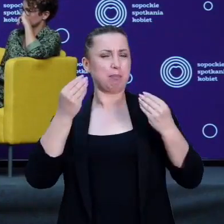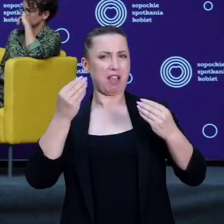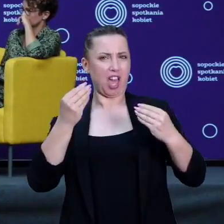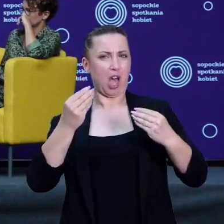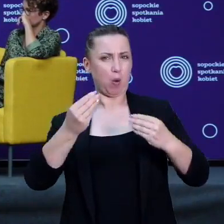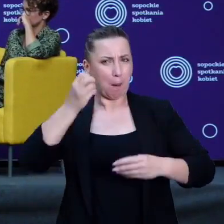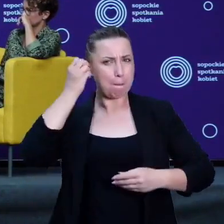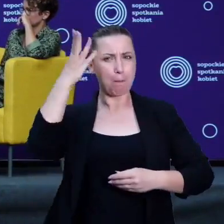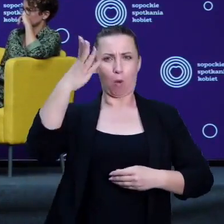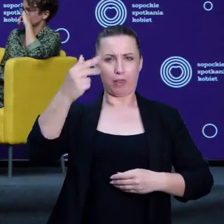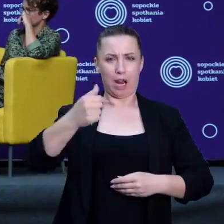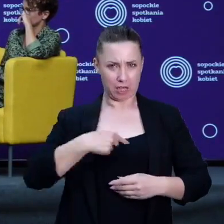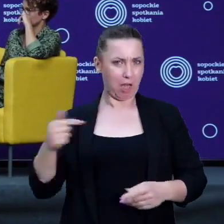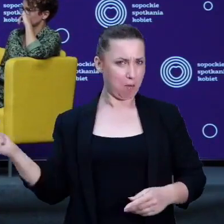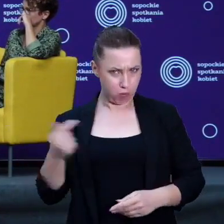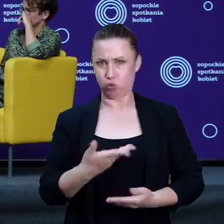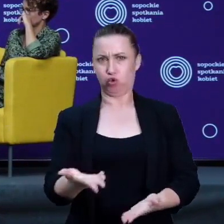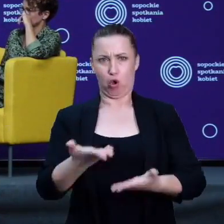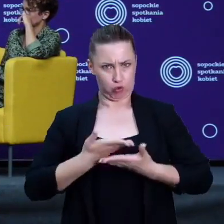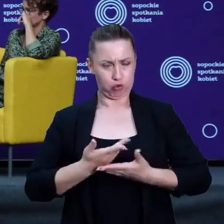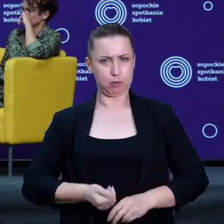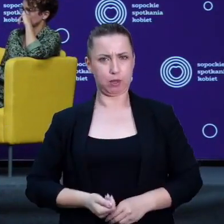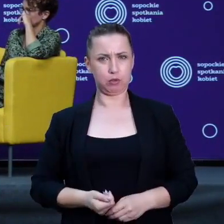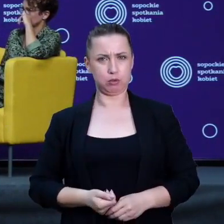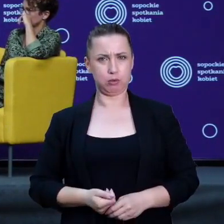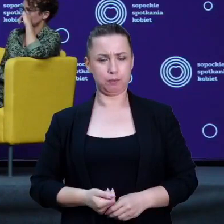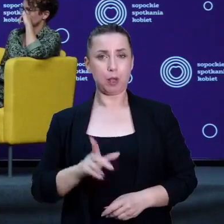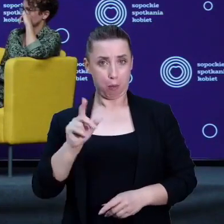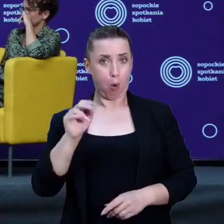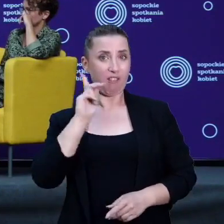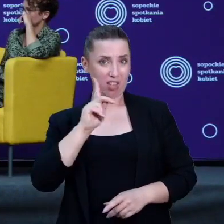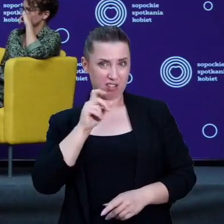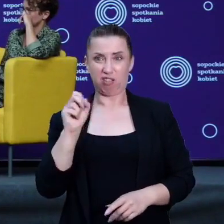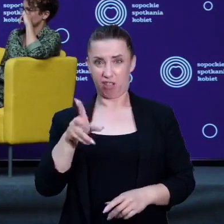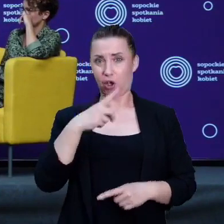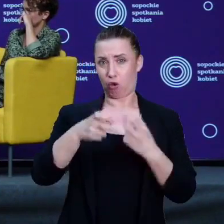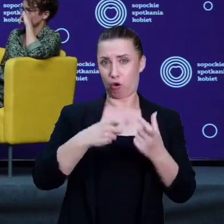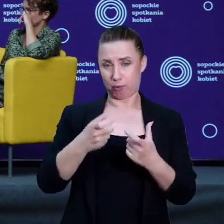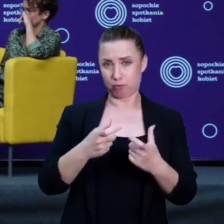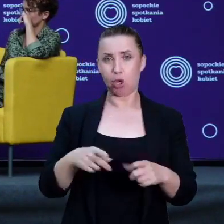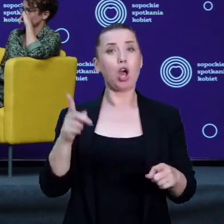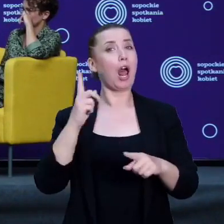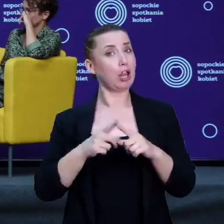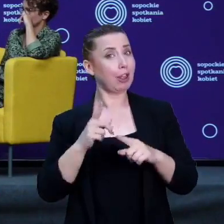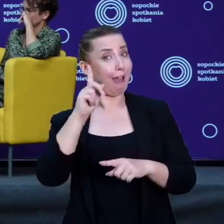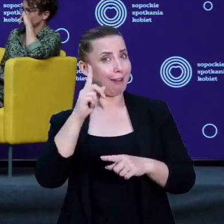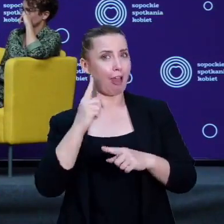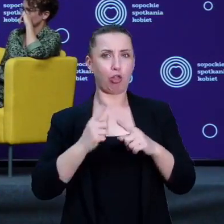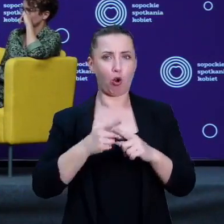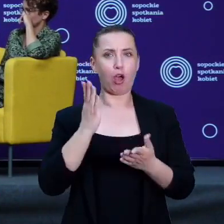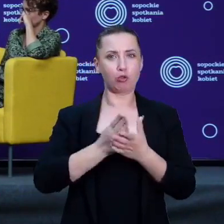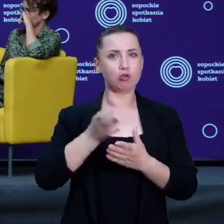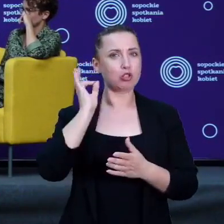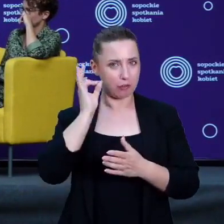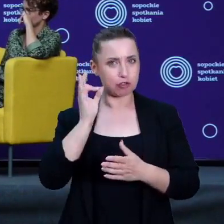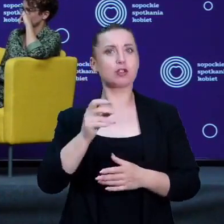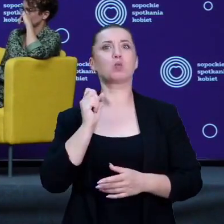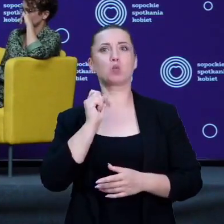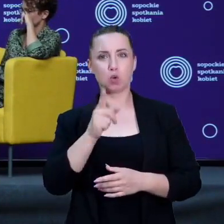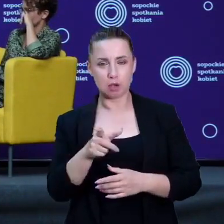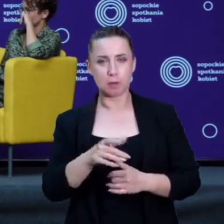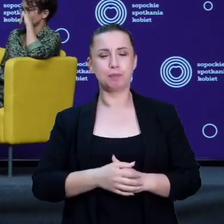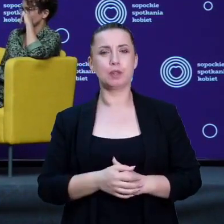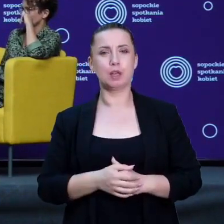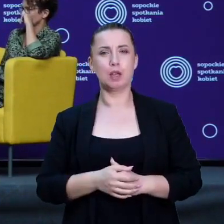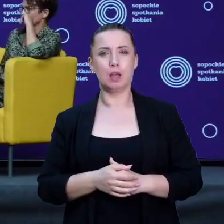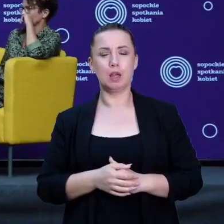się należy. Tak jak to robią mężczyźni bardzo często. I troszkę już jest takich dziewczyn w tym zawodzie, na szczęście się pojawiają.